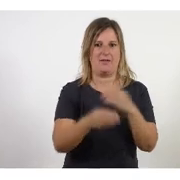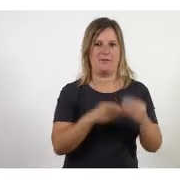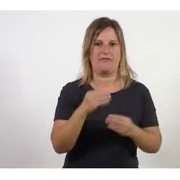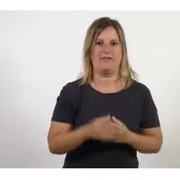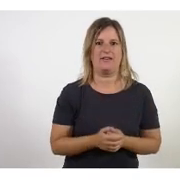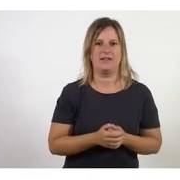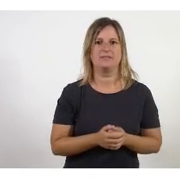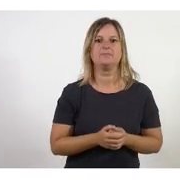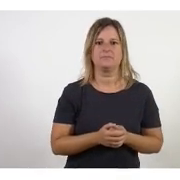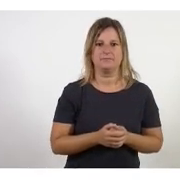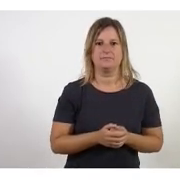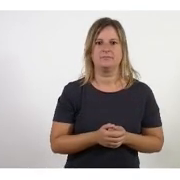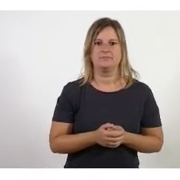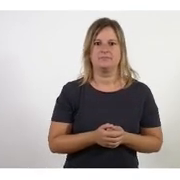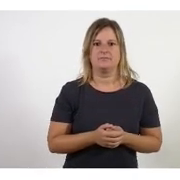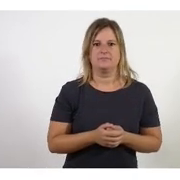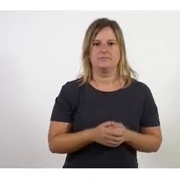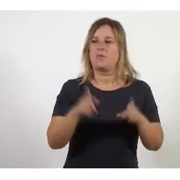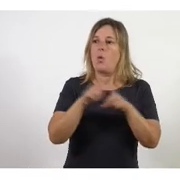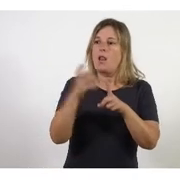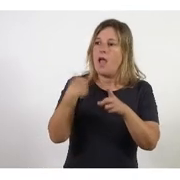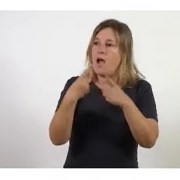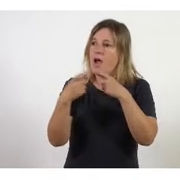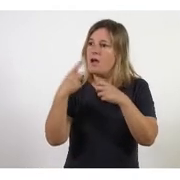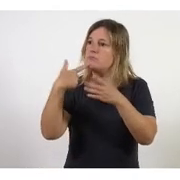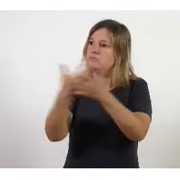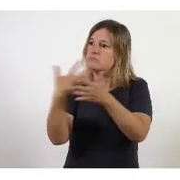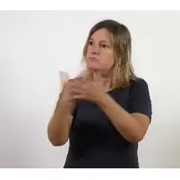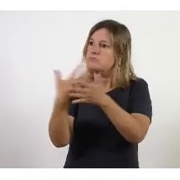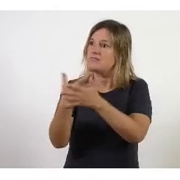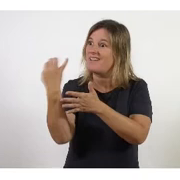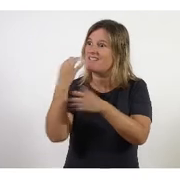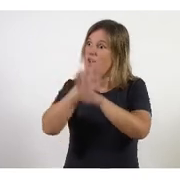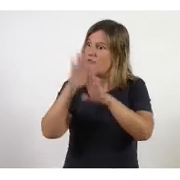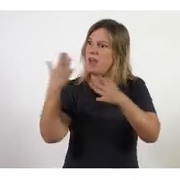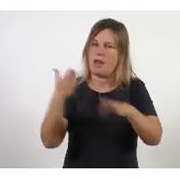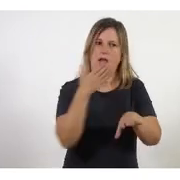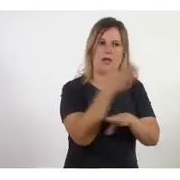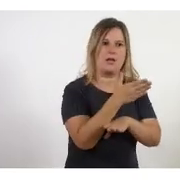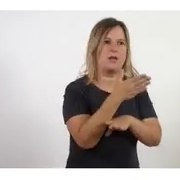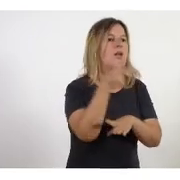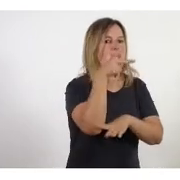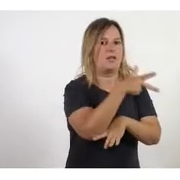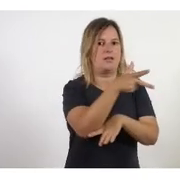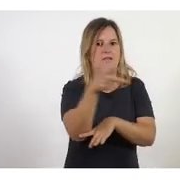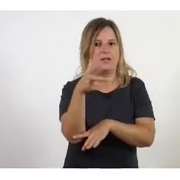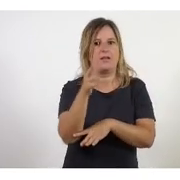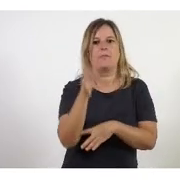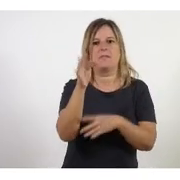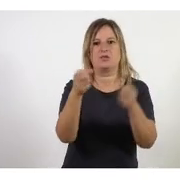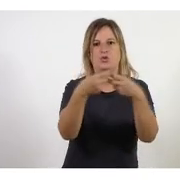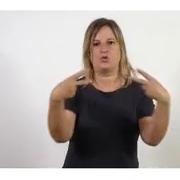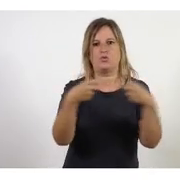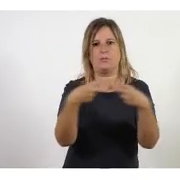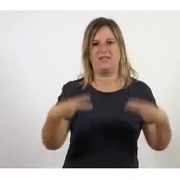fas, ara anem a recollir una mica de brossa i me'n vas explicant. I tenim els subtítols. Aquesta